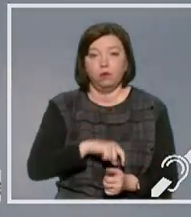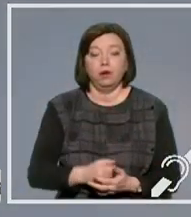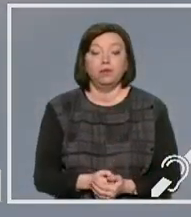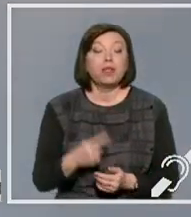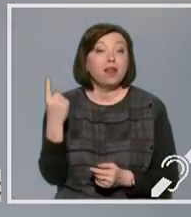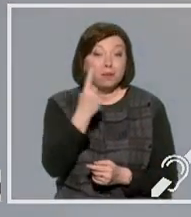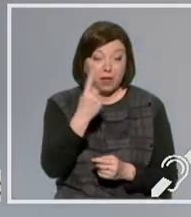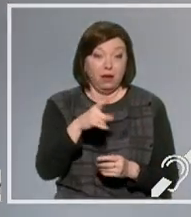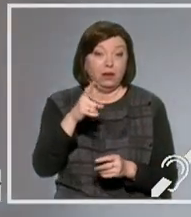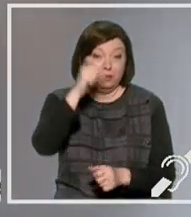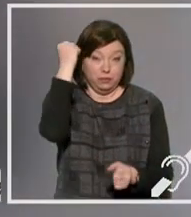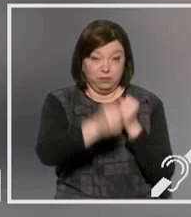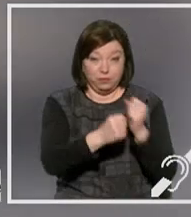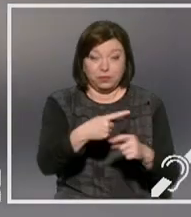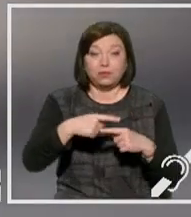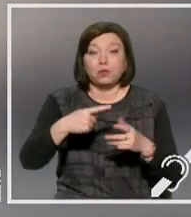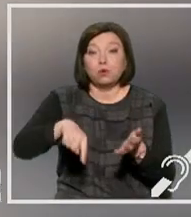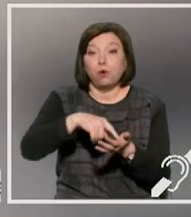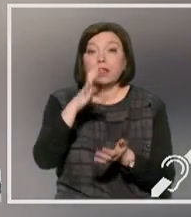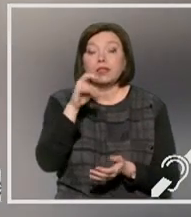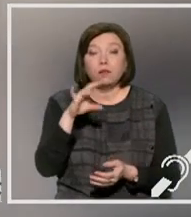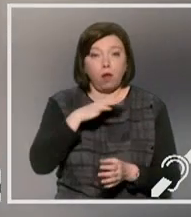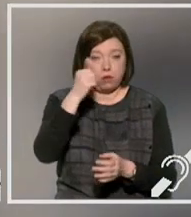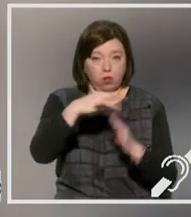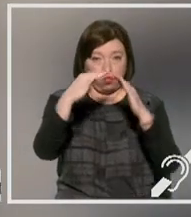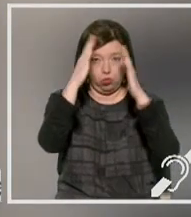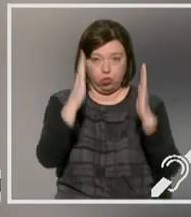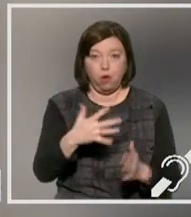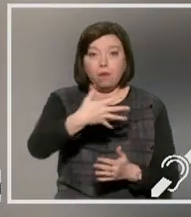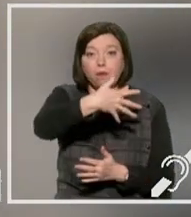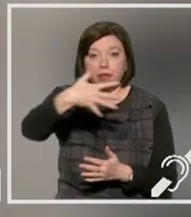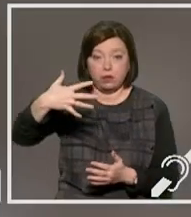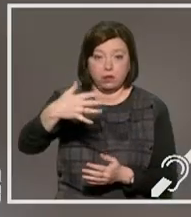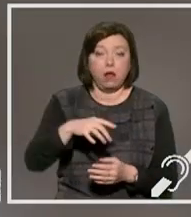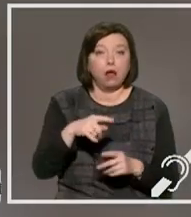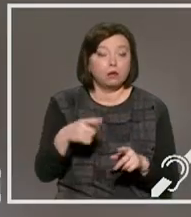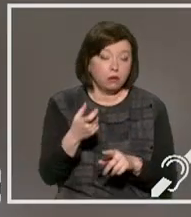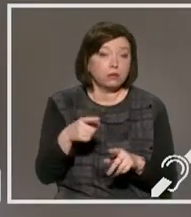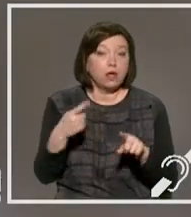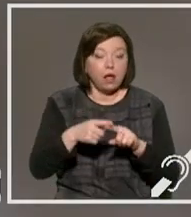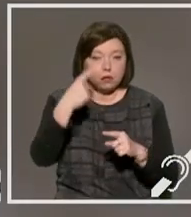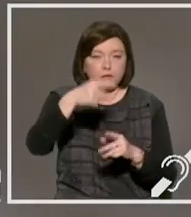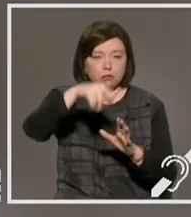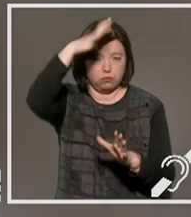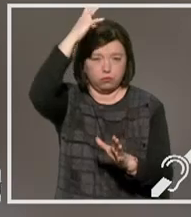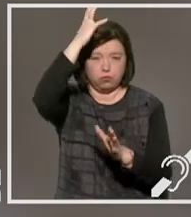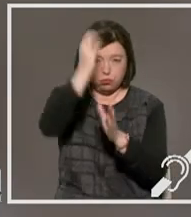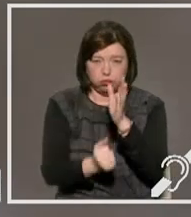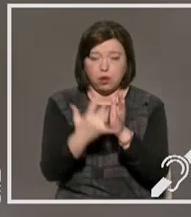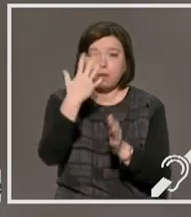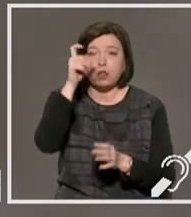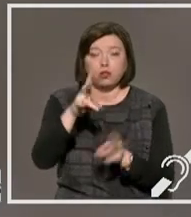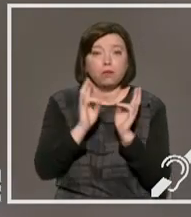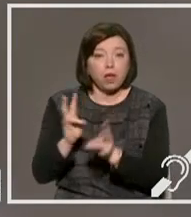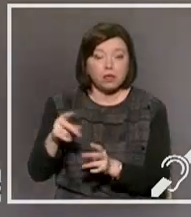În urma primului atac aerian asupra orașului Selidovo a fost lovit un bloc de locuințe cu 5 etaje. O scară întreagă a blocului s-a prăbușit, fiind rănite 5